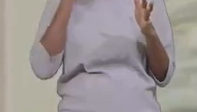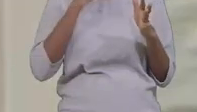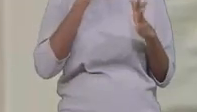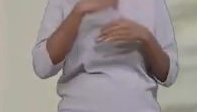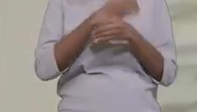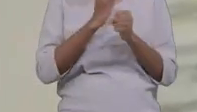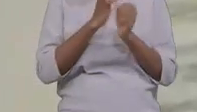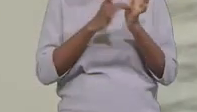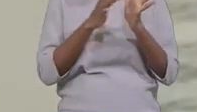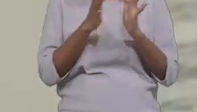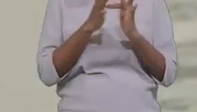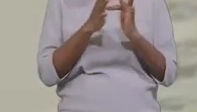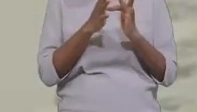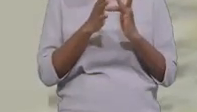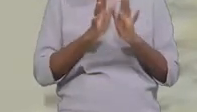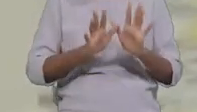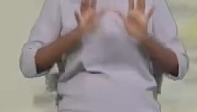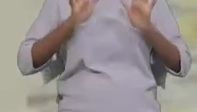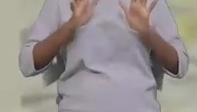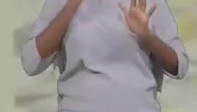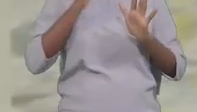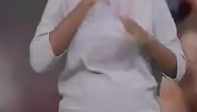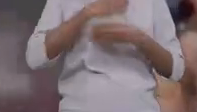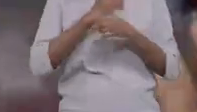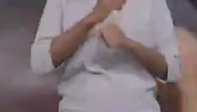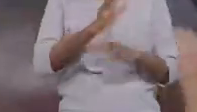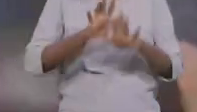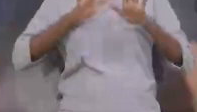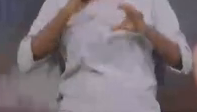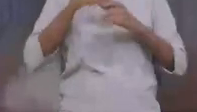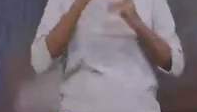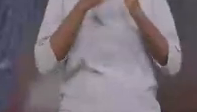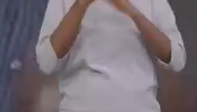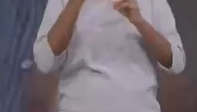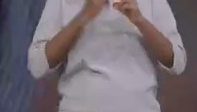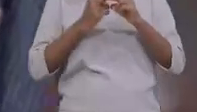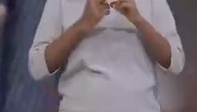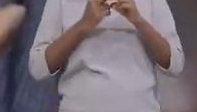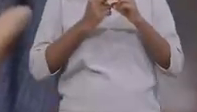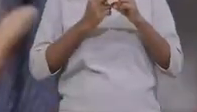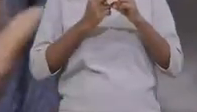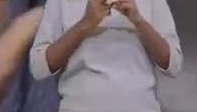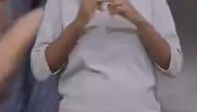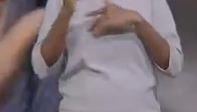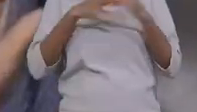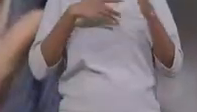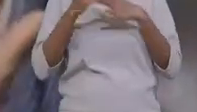Tout ce qui ne va pas peur à Jésus ne vous fera pas peur.